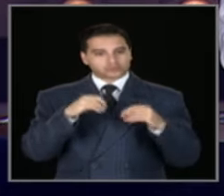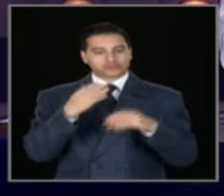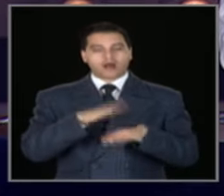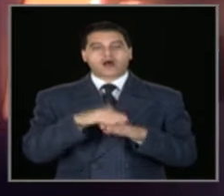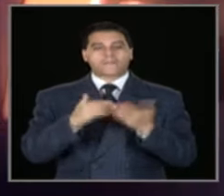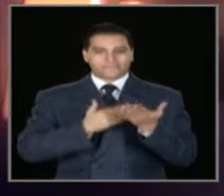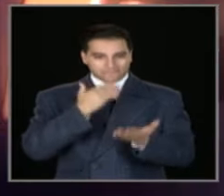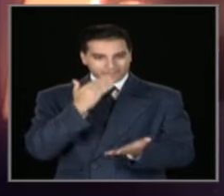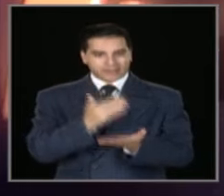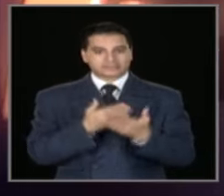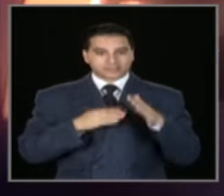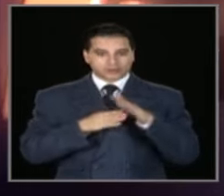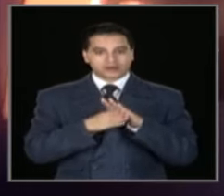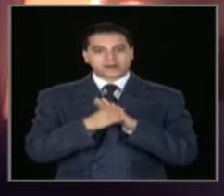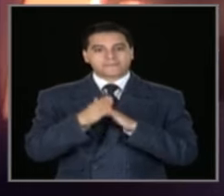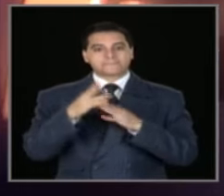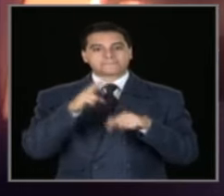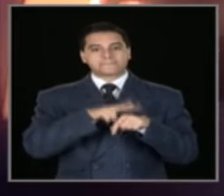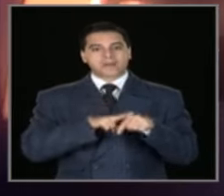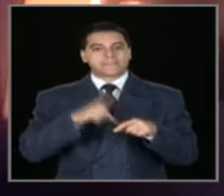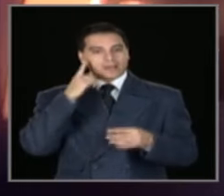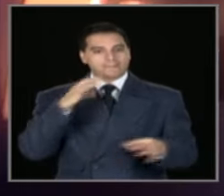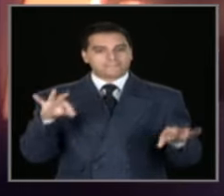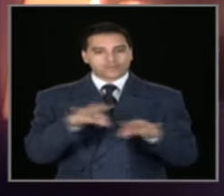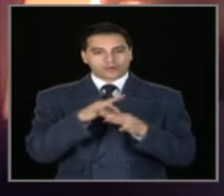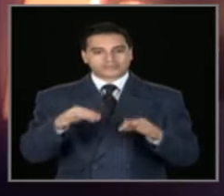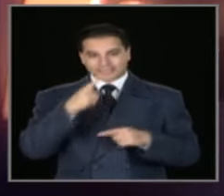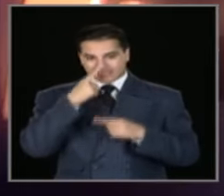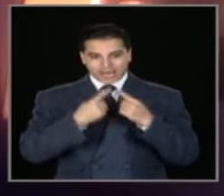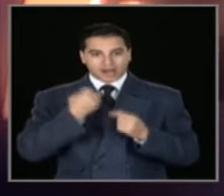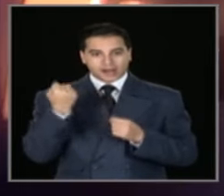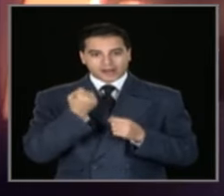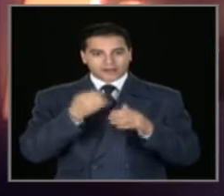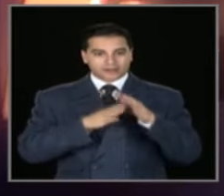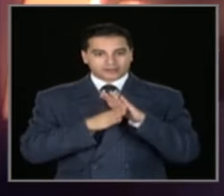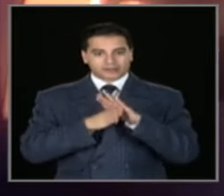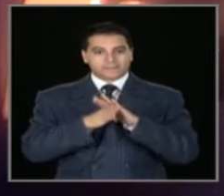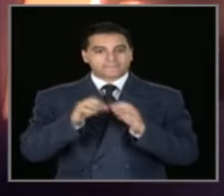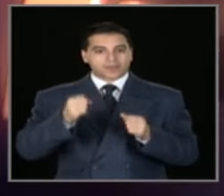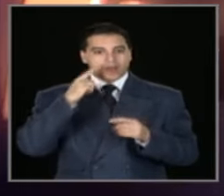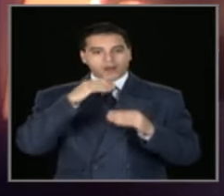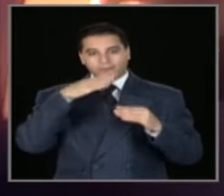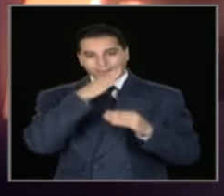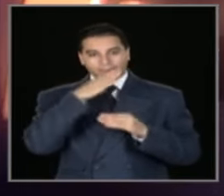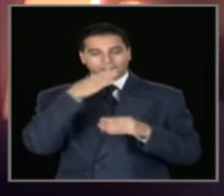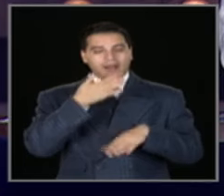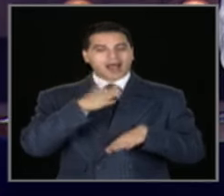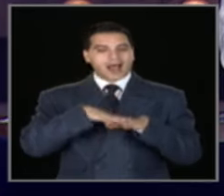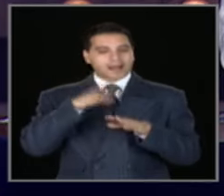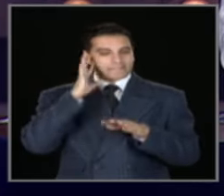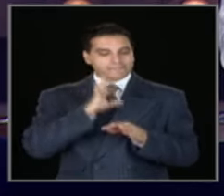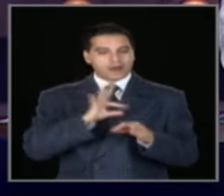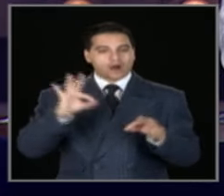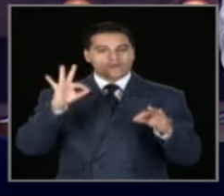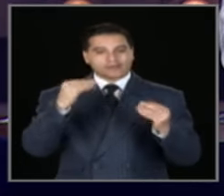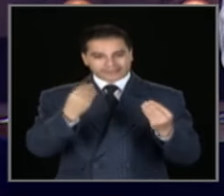قررت إن أنا بقى أخش الكونسرفاتوار وأخد بقى الميوزك كاحتراف. دخلت بقى القسم بيركشن، قسم إيقاع عن الاكسليفون، وده من